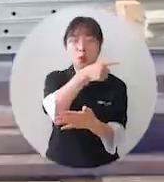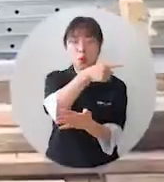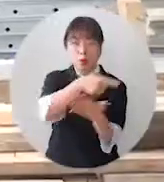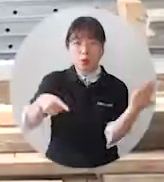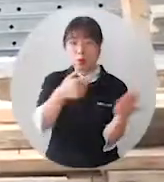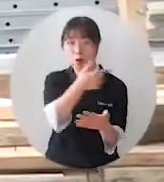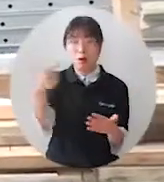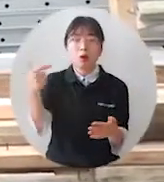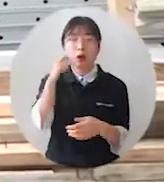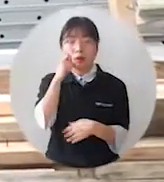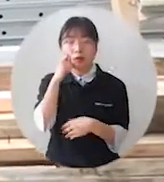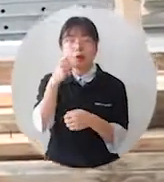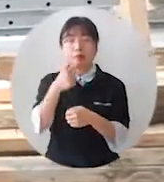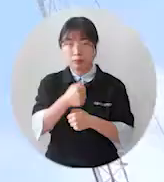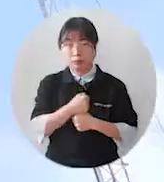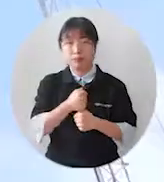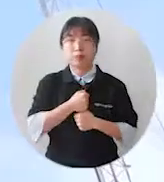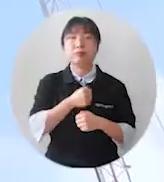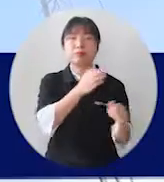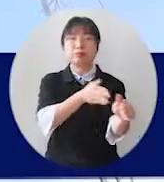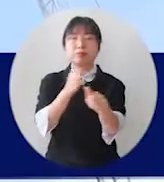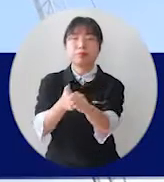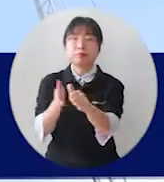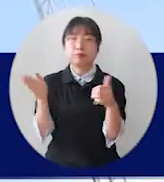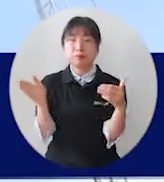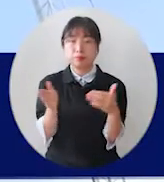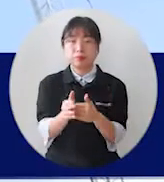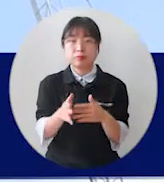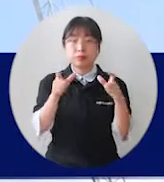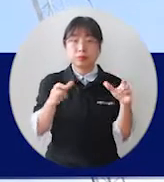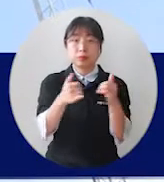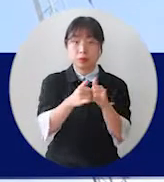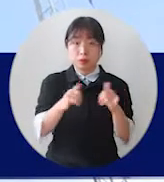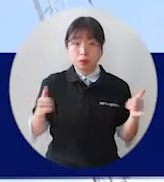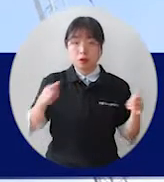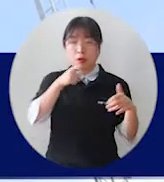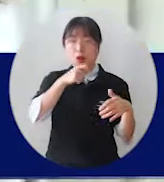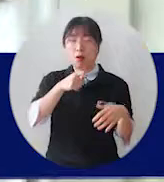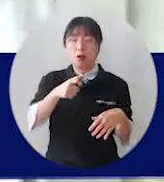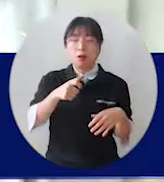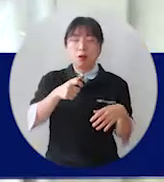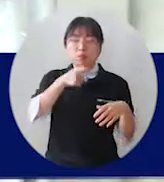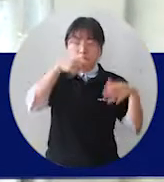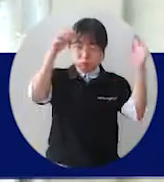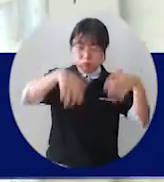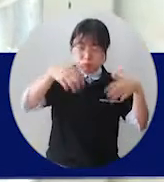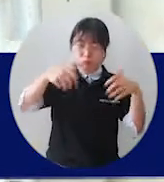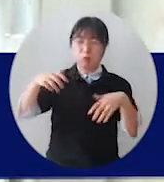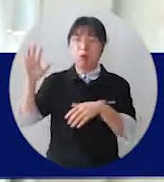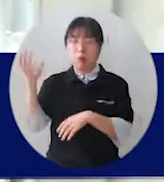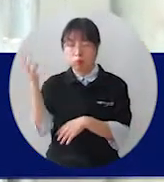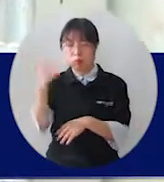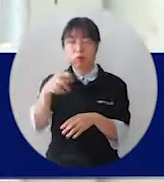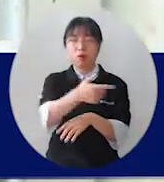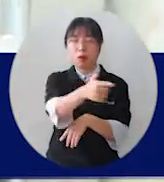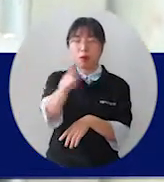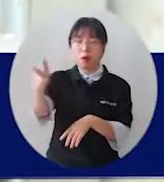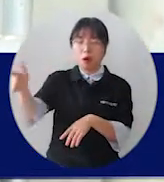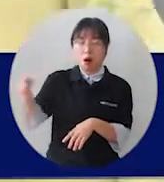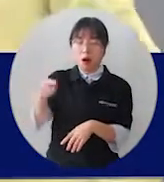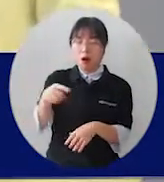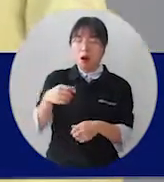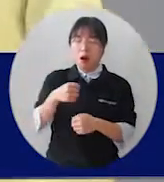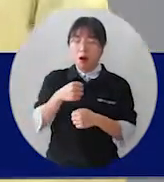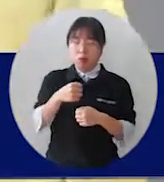점검했습니다. 김상돈 의왕시장은 많은 시민들이 자연재해에 불안해하고 있다면서 전